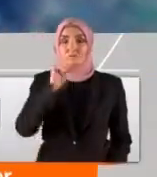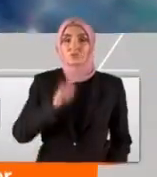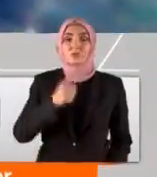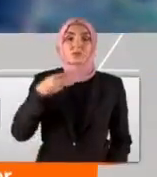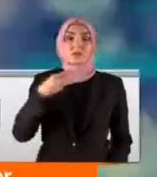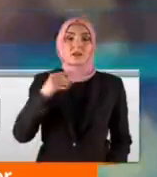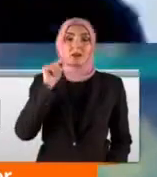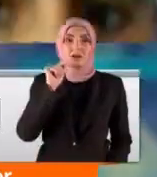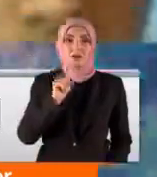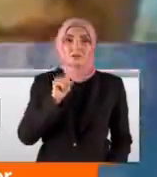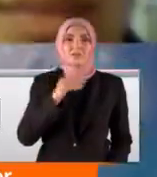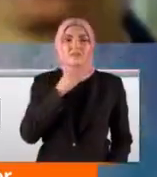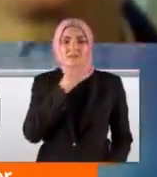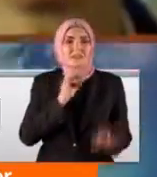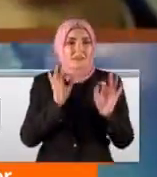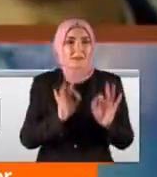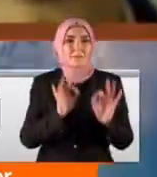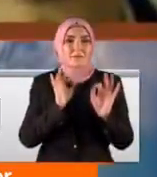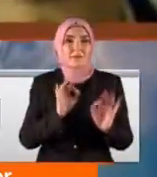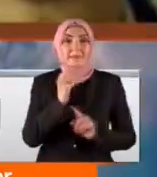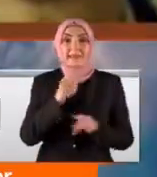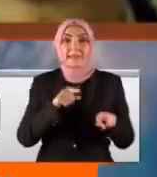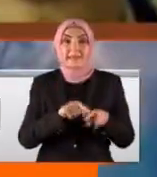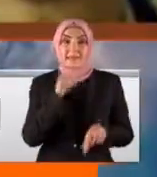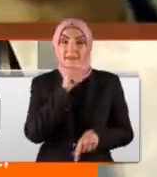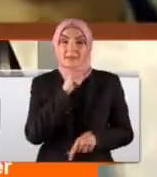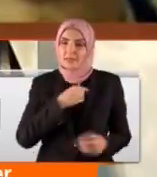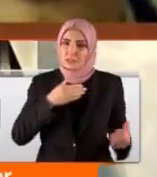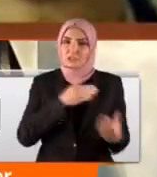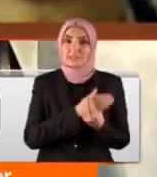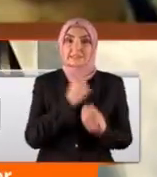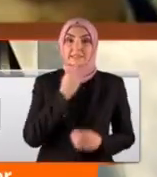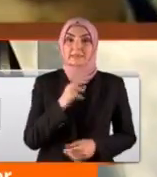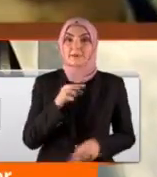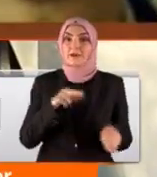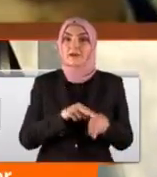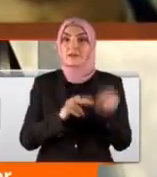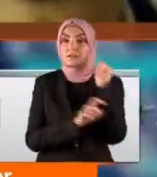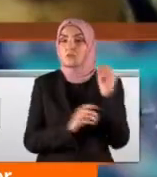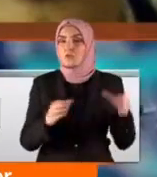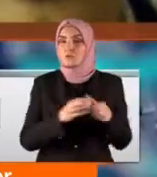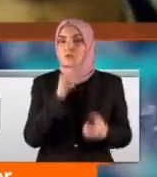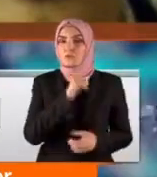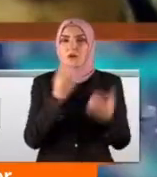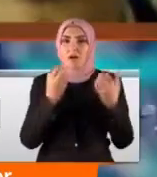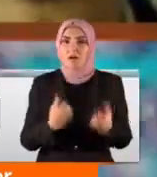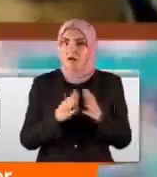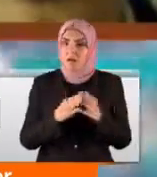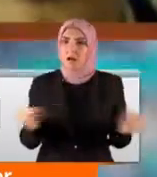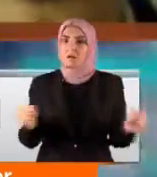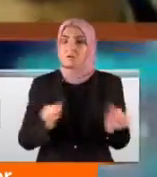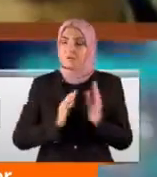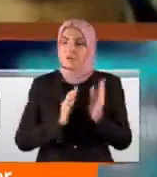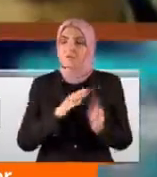Cumhurbaşkanı Erdoğan'ın her fırsatta inlerine gireceğiz dediği terör örgütü PKK ağır kayıplar vermeye devam ediyor.